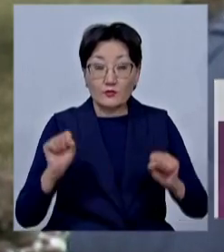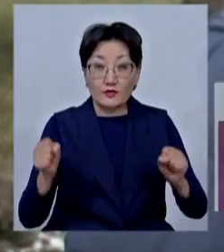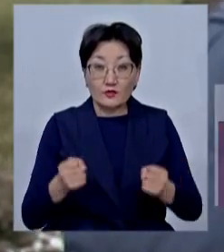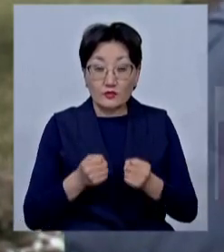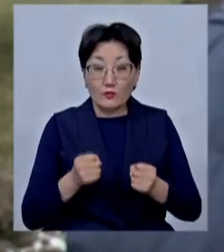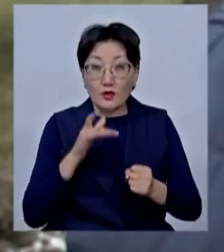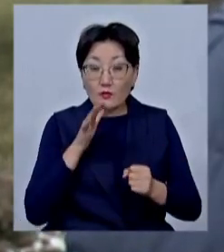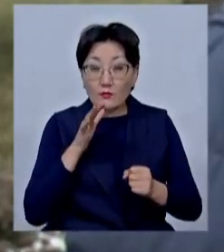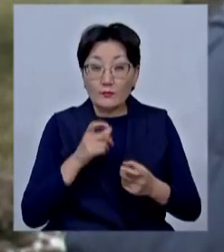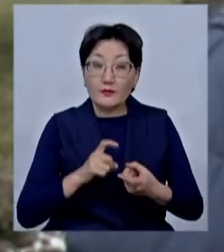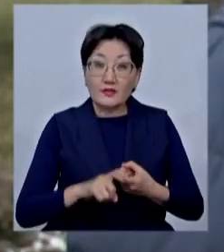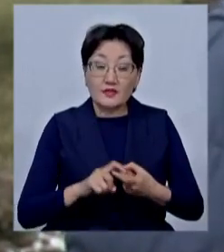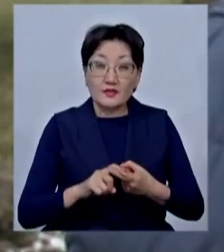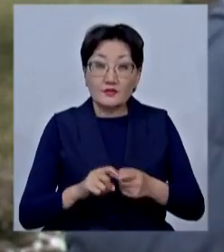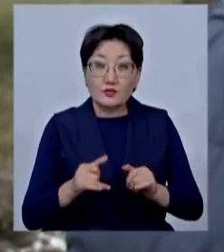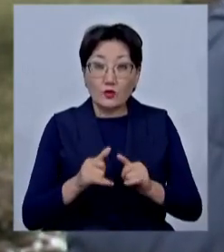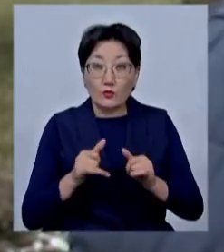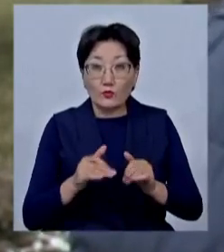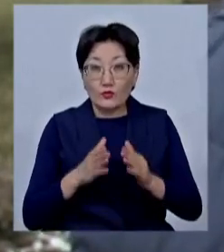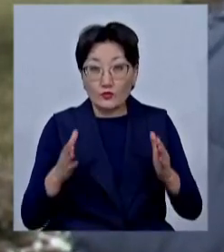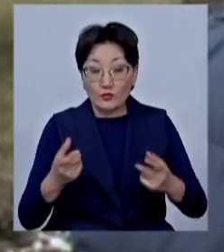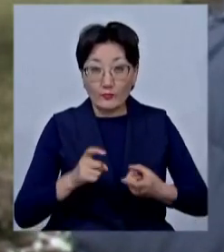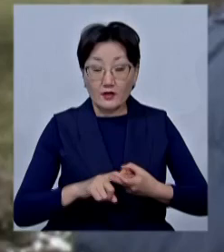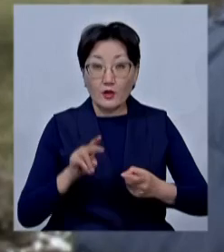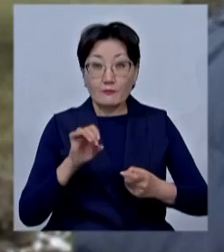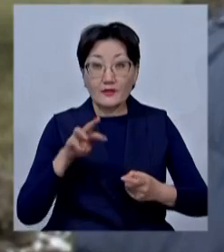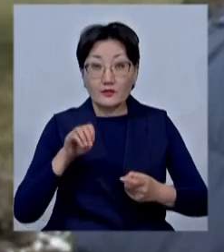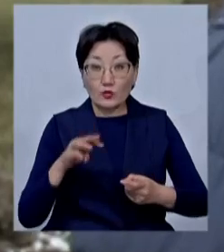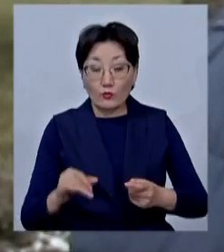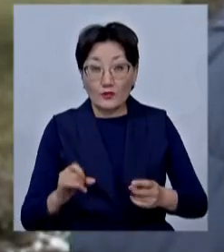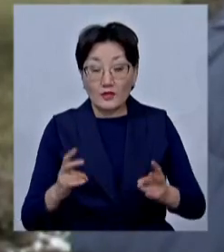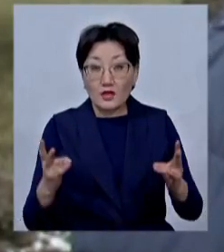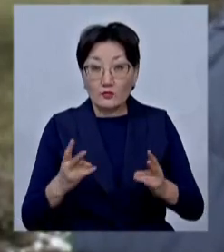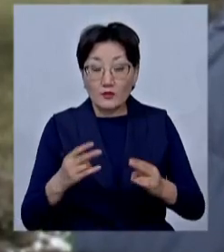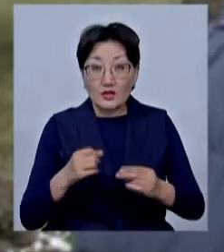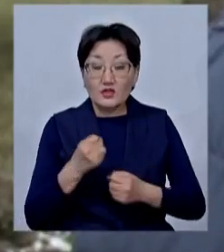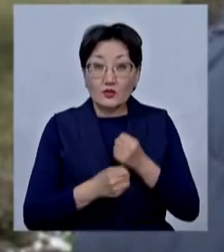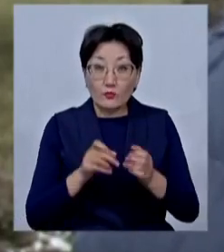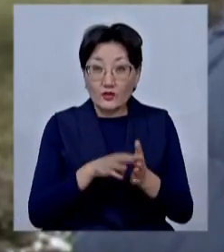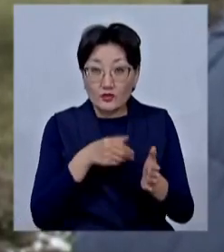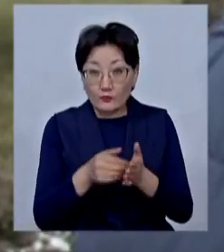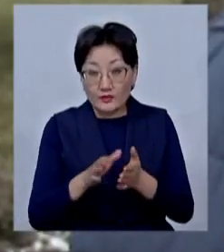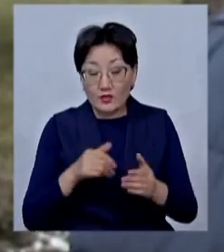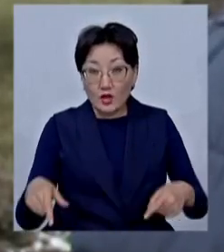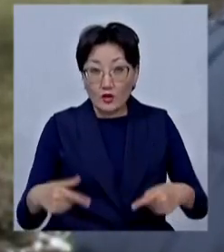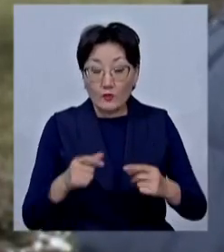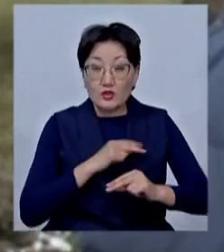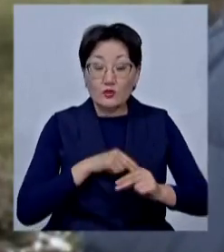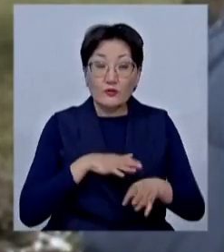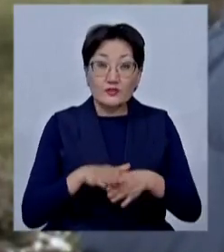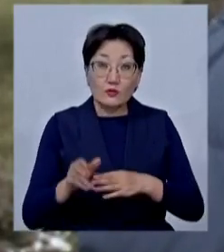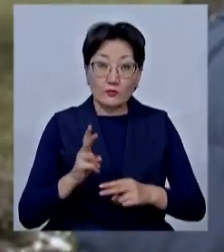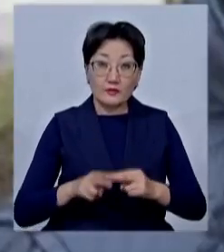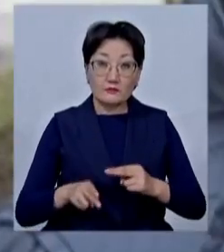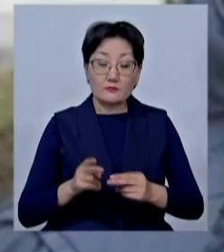үлкеюіне байланысты жаңағы битумын жаңағы қажетті материалдарын жағып қалпына келтіру жұмыстарын толығымен